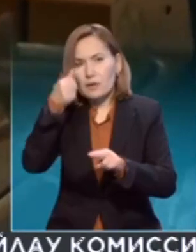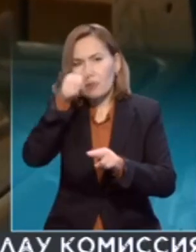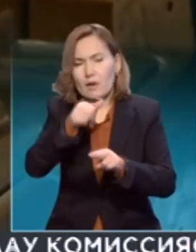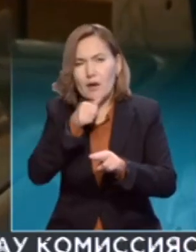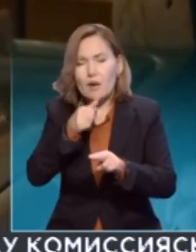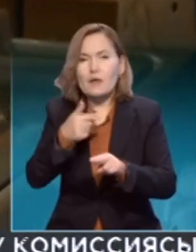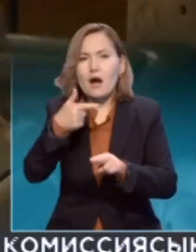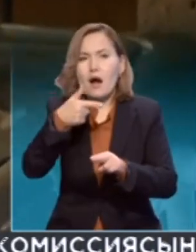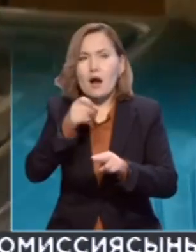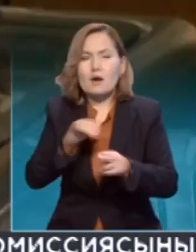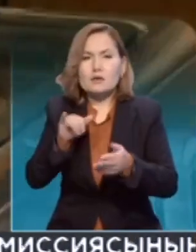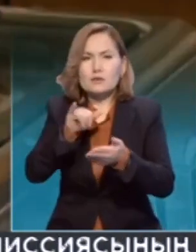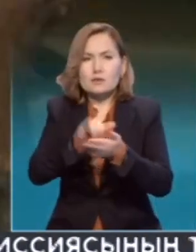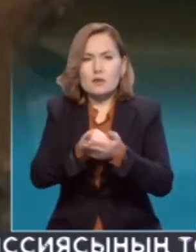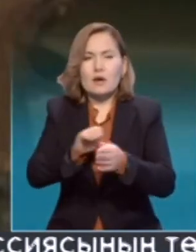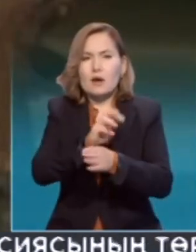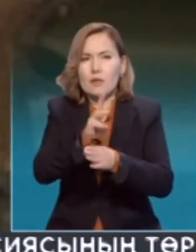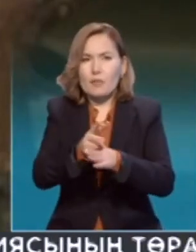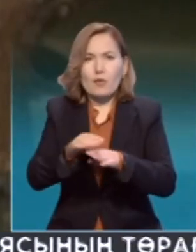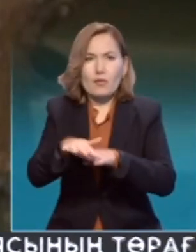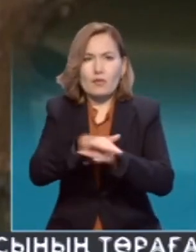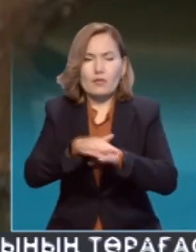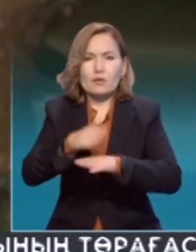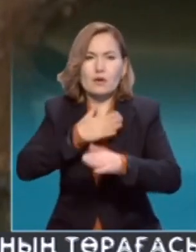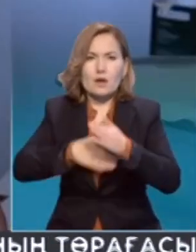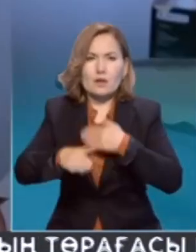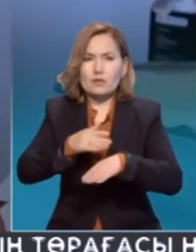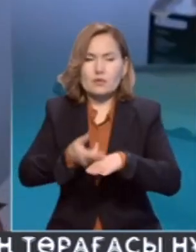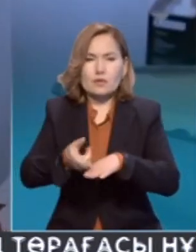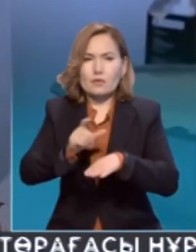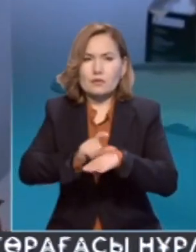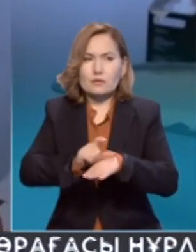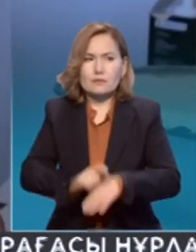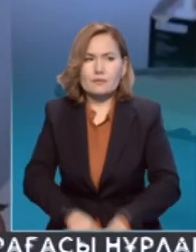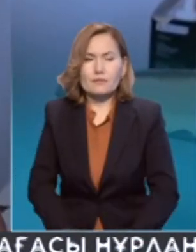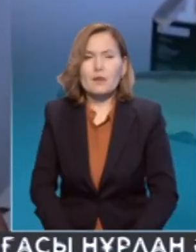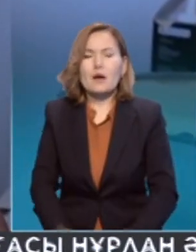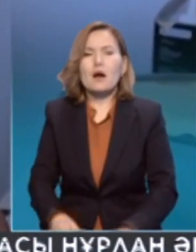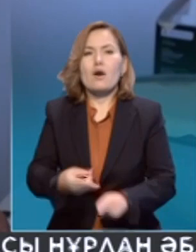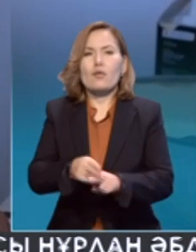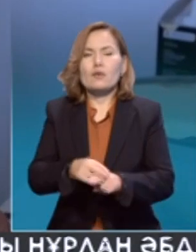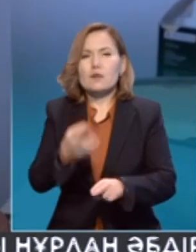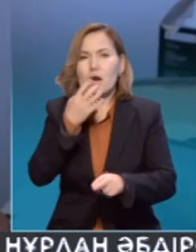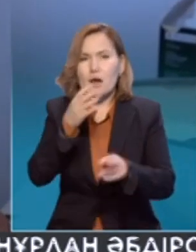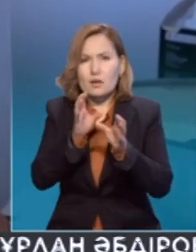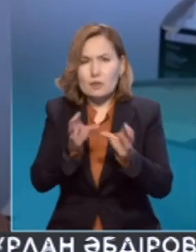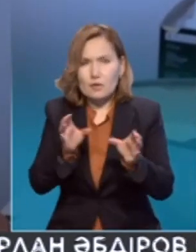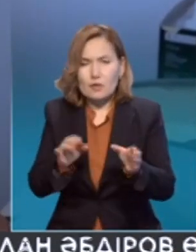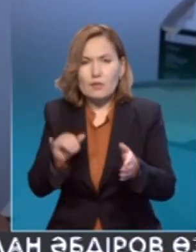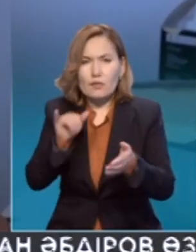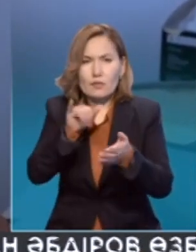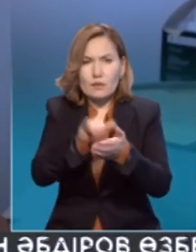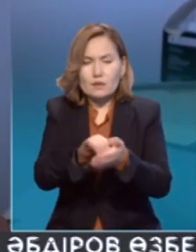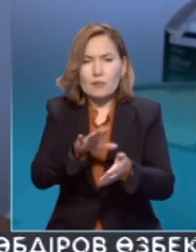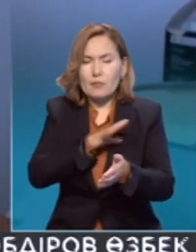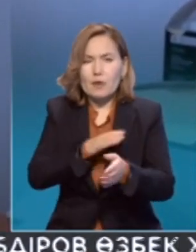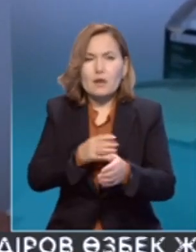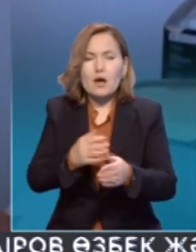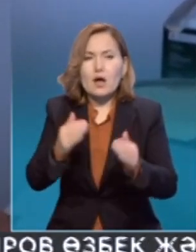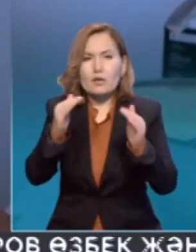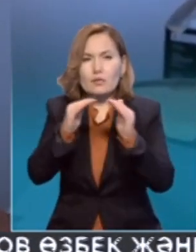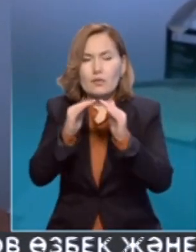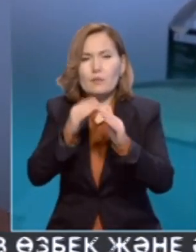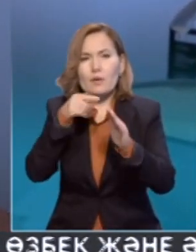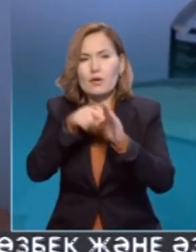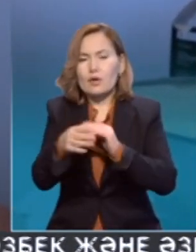газ жағатын болдық деп қуанып отыр. Система отопления қосып берді, жүре әдемі, керемет, жылы.